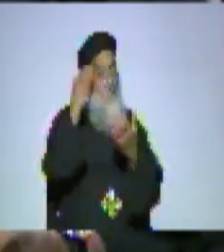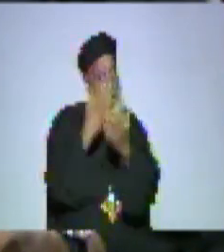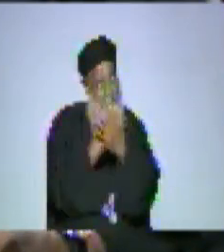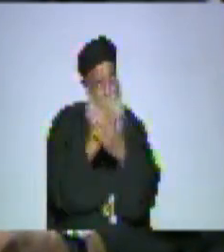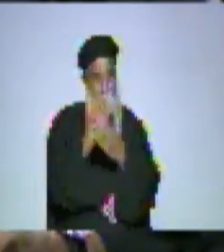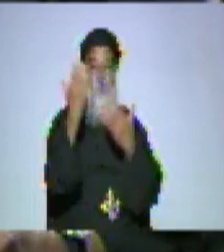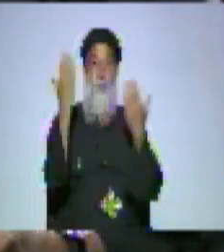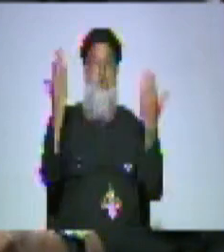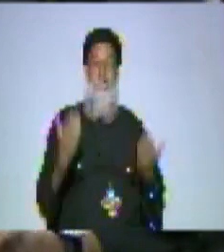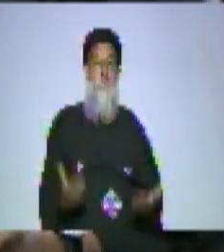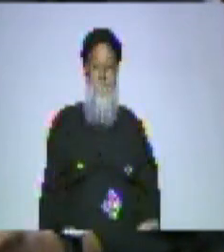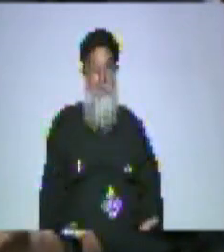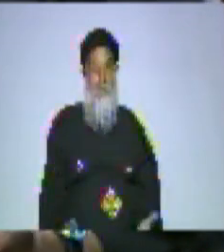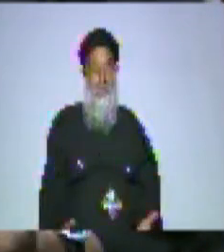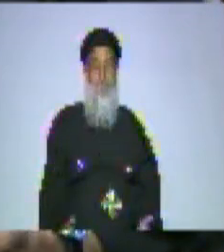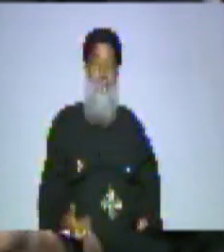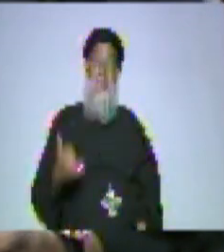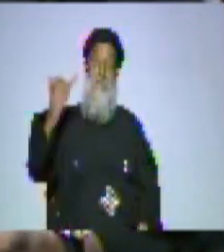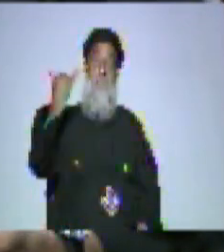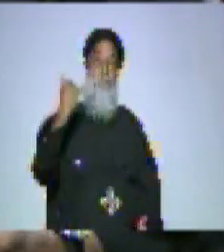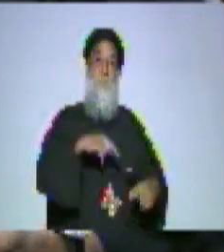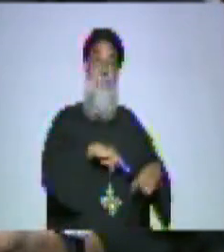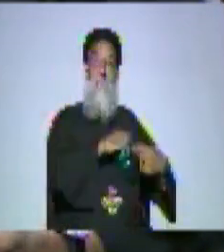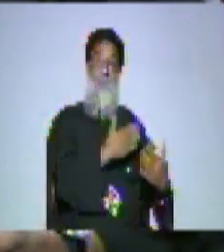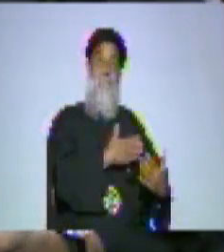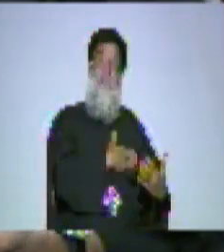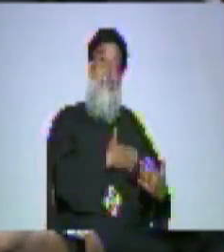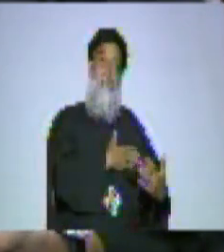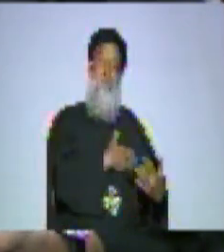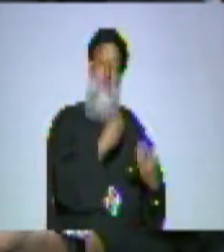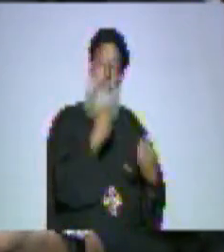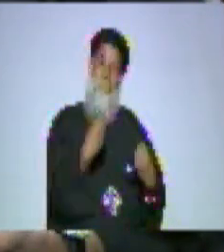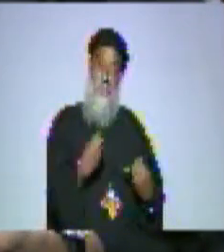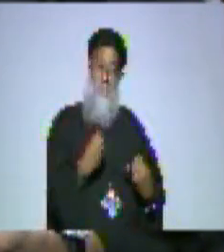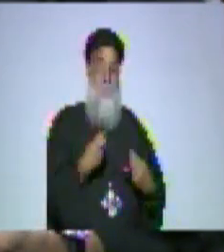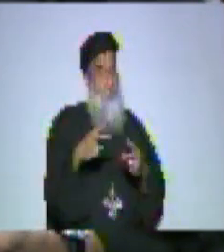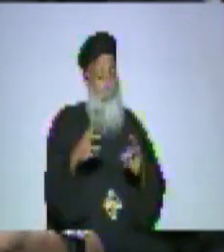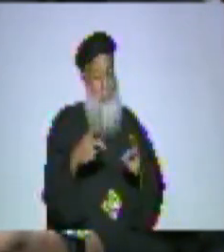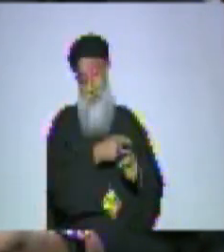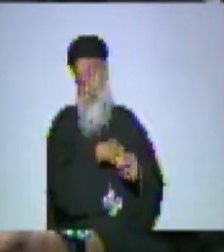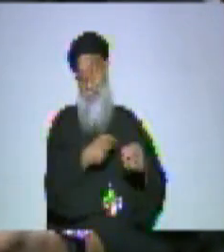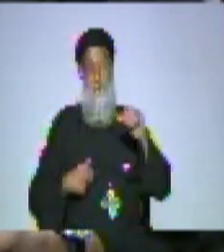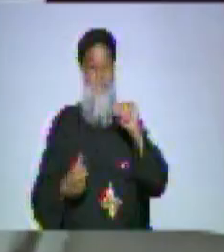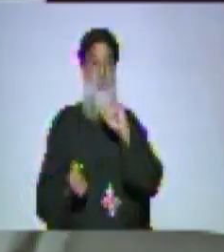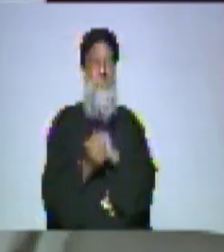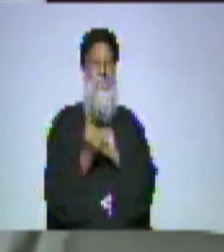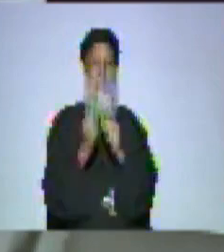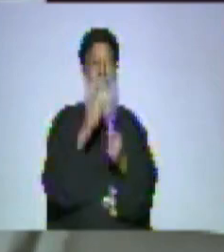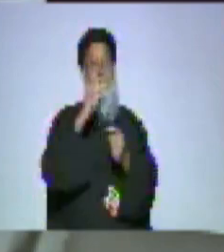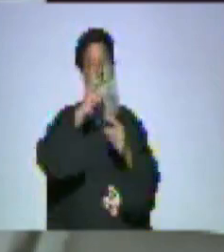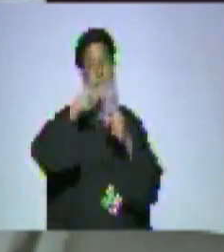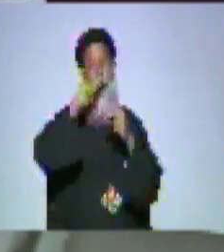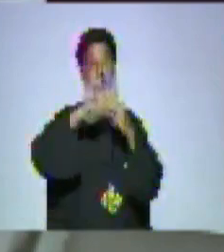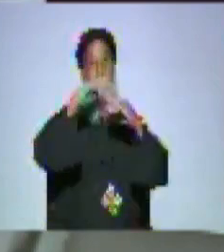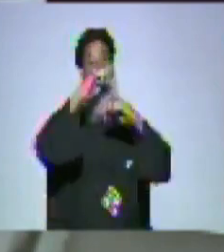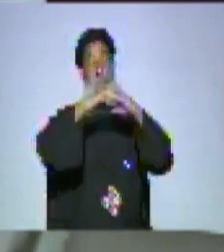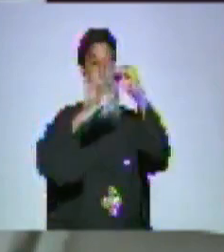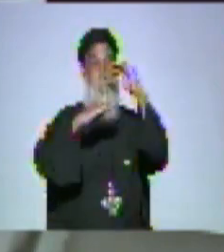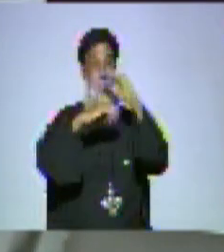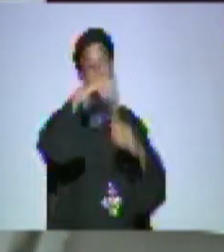ايه اهميه ان الشماس يرد على الاوشيه يعني هنا الكنيسه رتبت